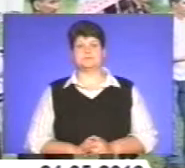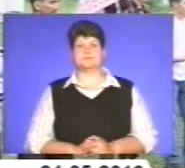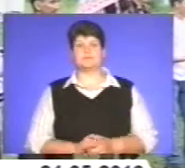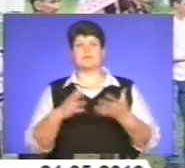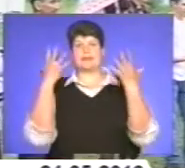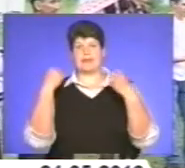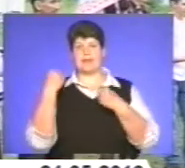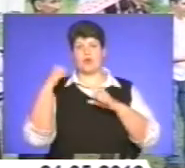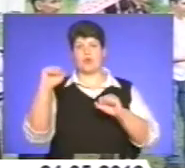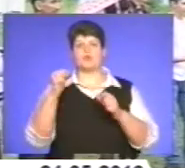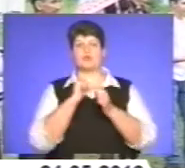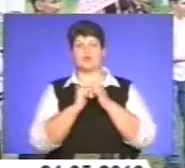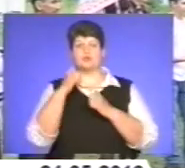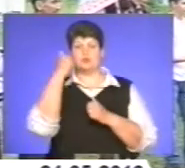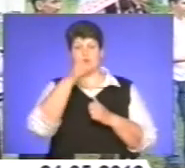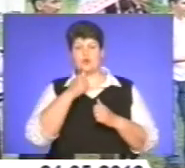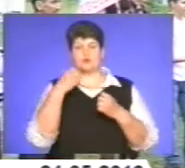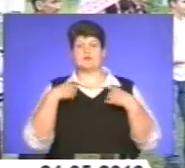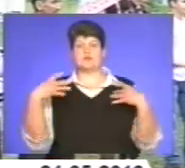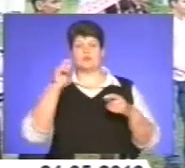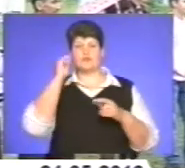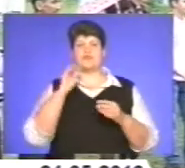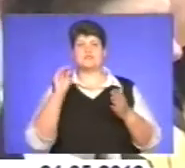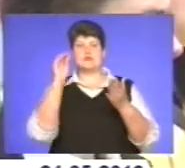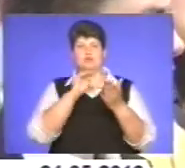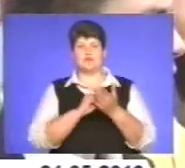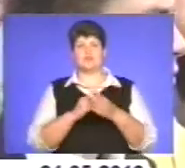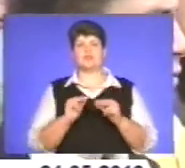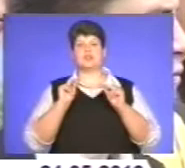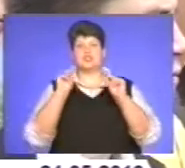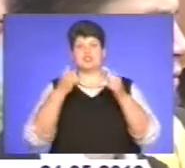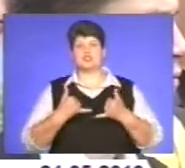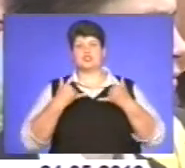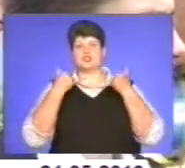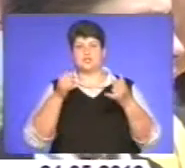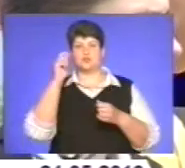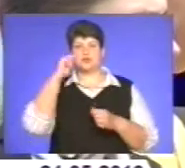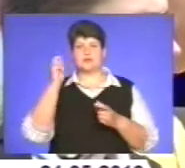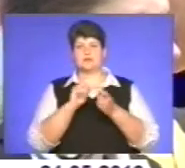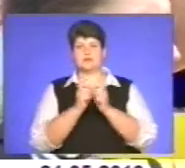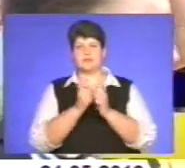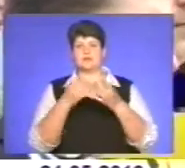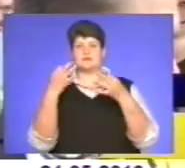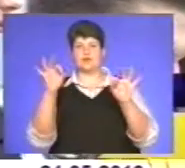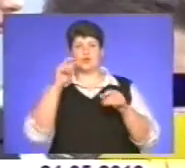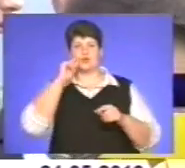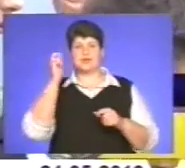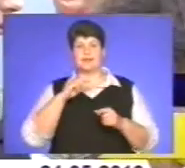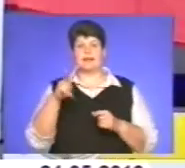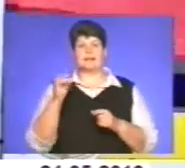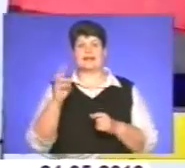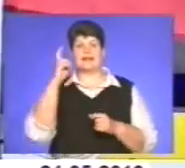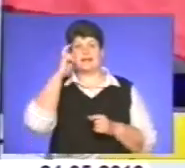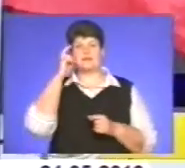День Героїв – щорічне свято в Україні, встановлене на честь українських вояків, борців за волю України, передовсім лицарів Київської